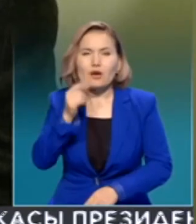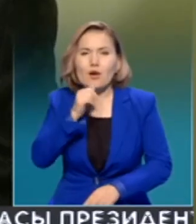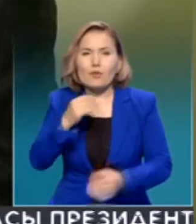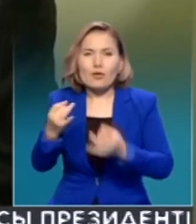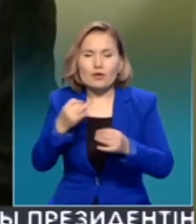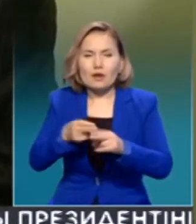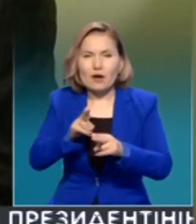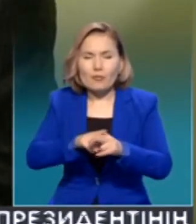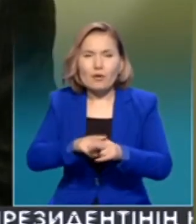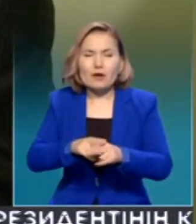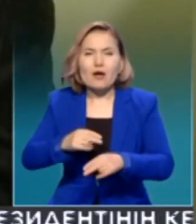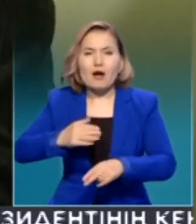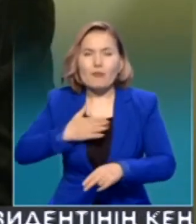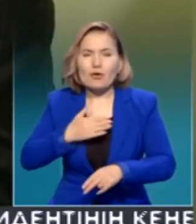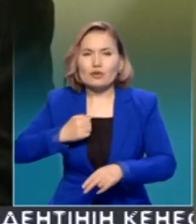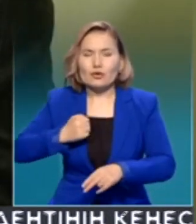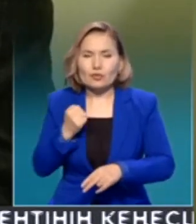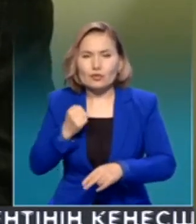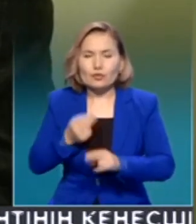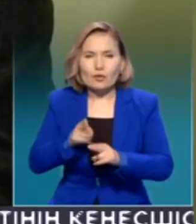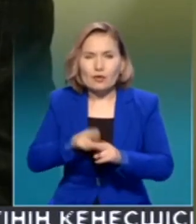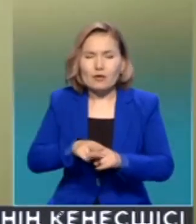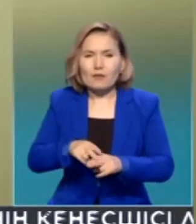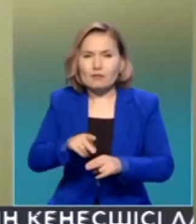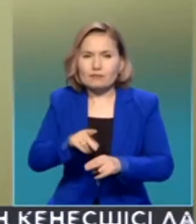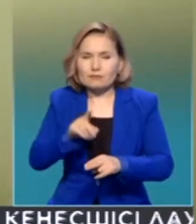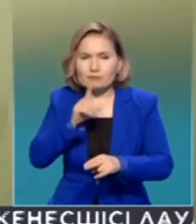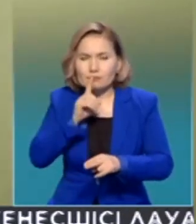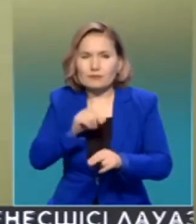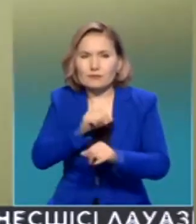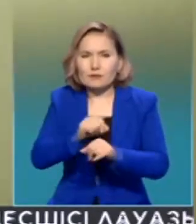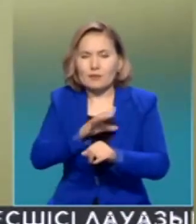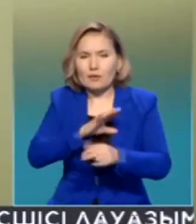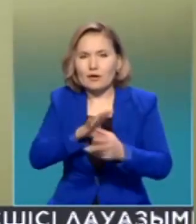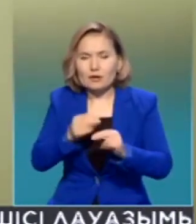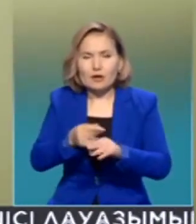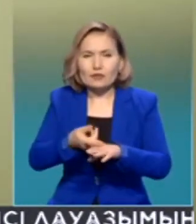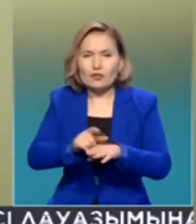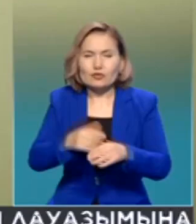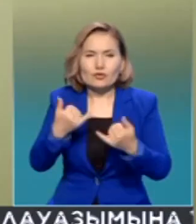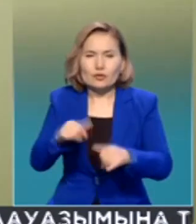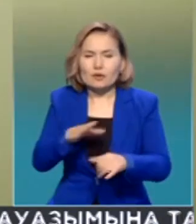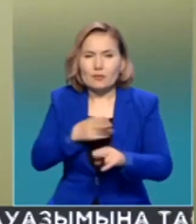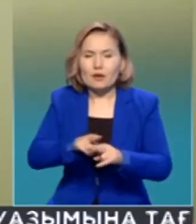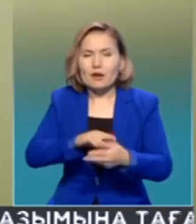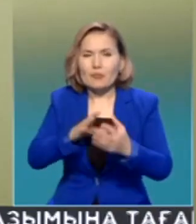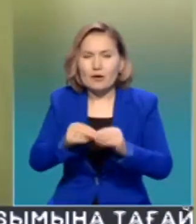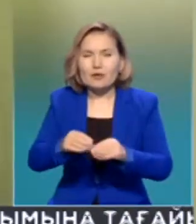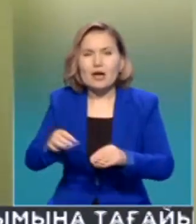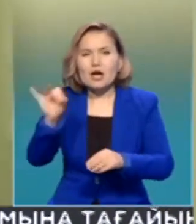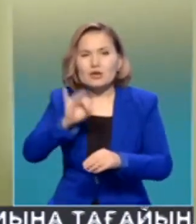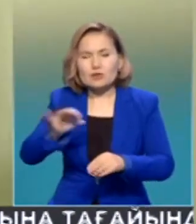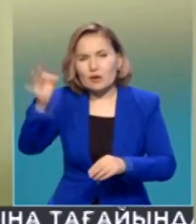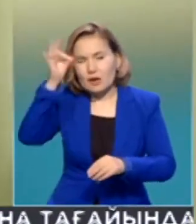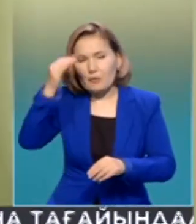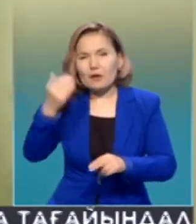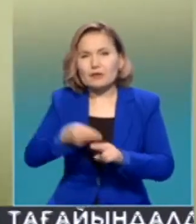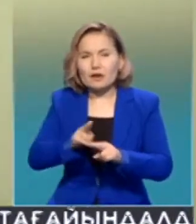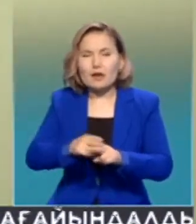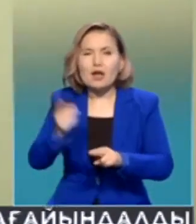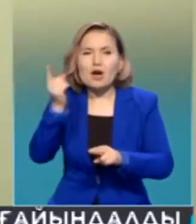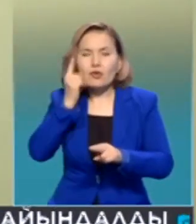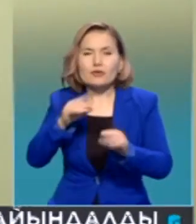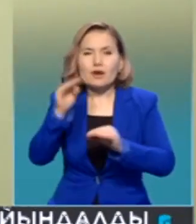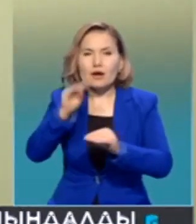Желінің ар жағында үнсіздік орнады. Қызғаныштан үшігіген болу керек. Тарихи сәтті 94 жастағы Марти осылайша күліп еске алады. Ол әріптестерімен жасап